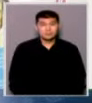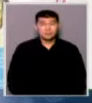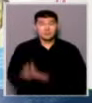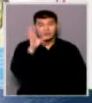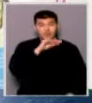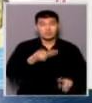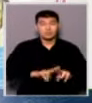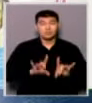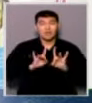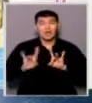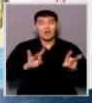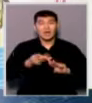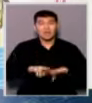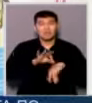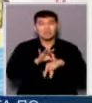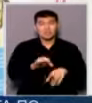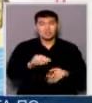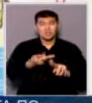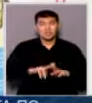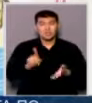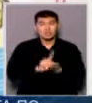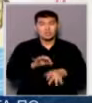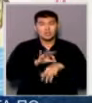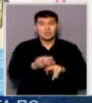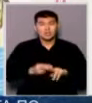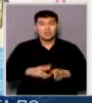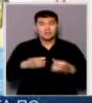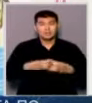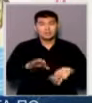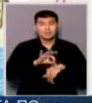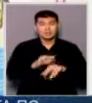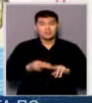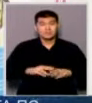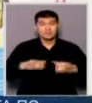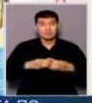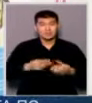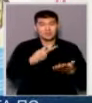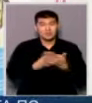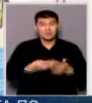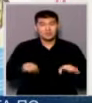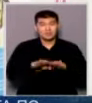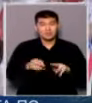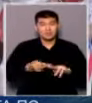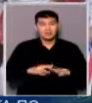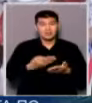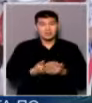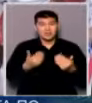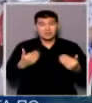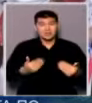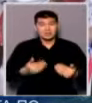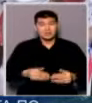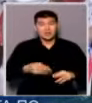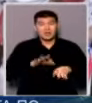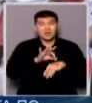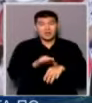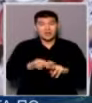Возможно, что разъяснительная работа проводится не на должном уровне, поэтому мы встретились с коллективом, отвечаем на вопросы сотрудников. С этой целью